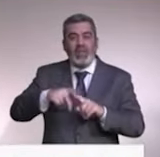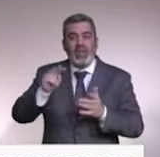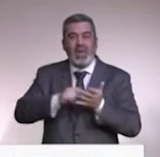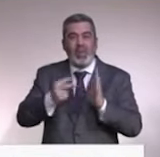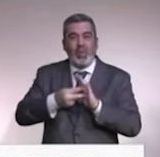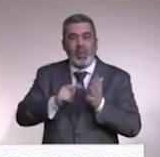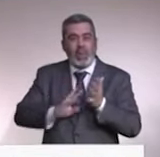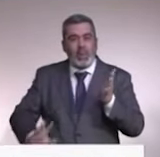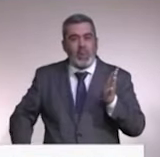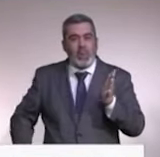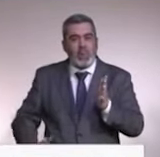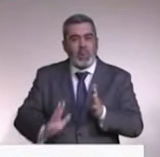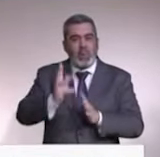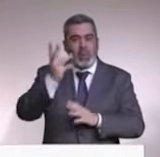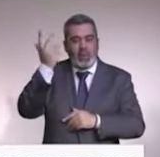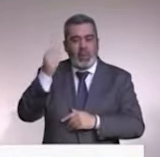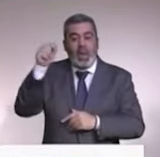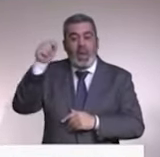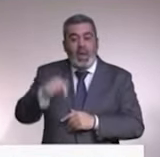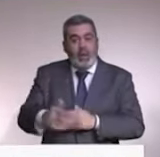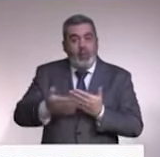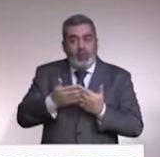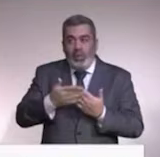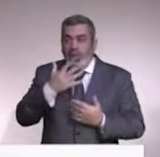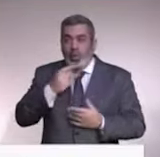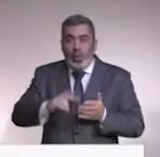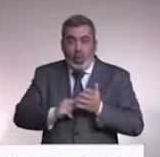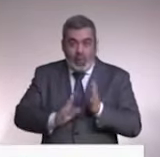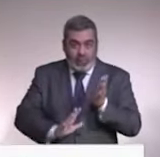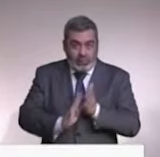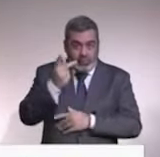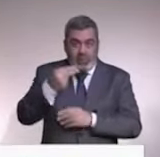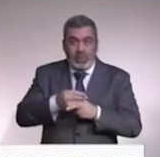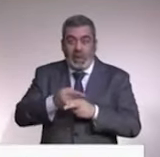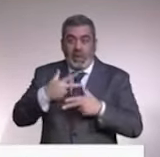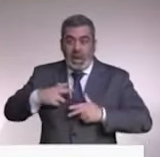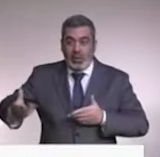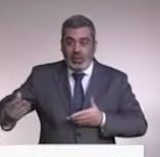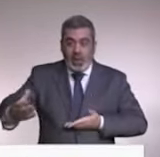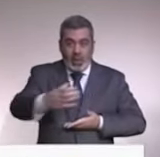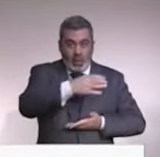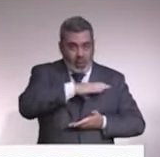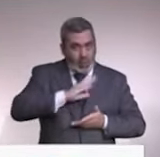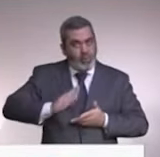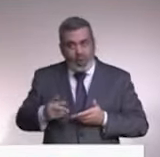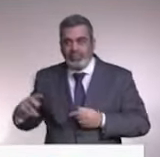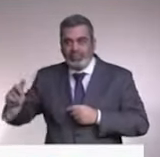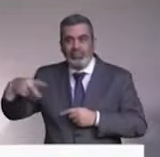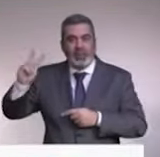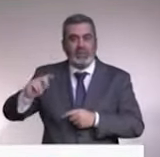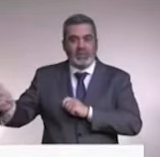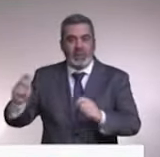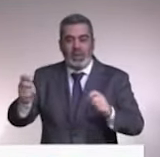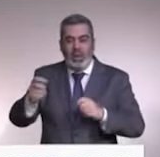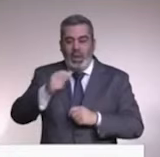το προσδοκόμενο, αυτό δημιουργεί και περισσότερα έσοδα για τον κρατικό προϋπολογισμό. Οπότε είμαι σήμερα σε θέση να